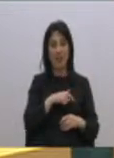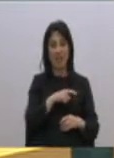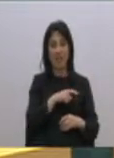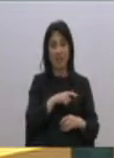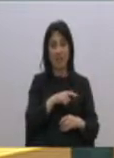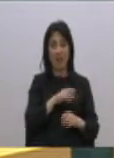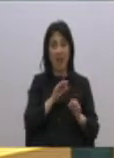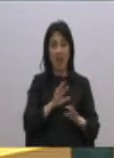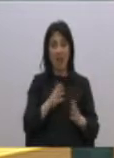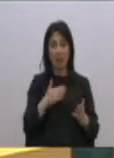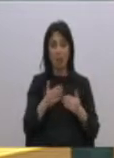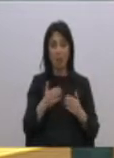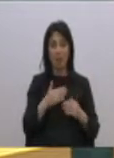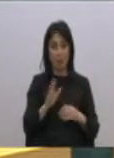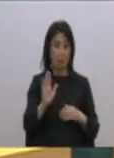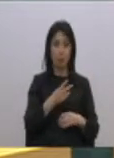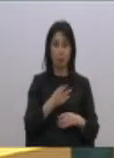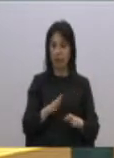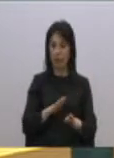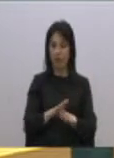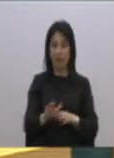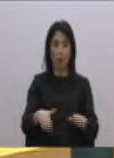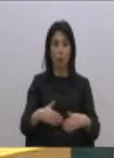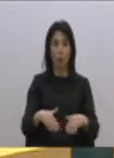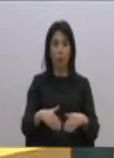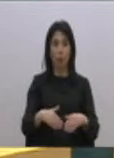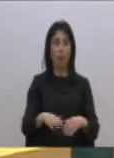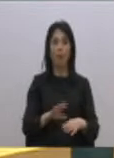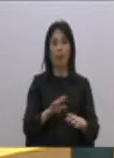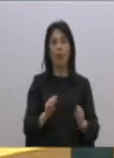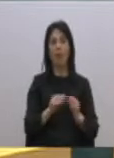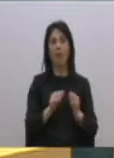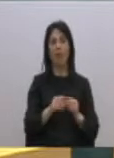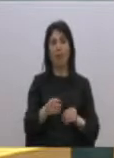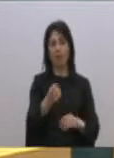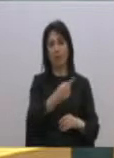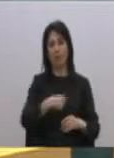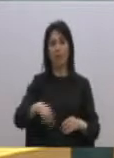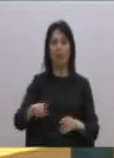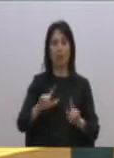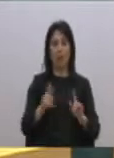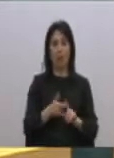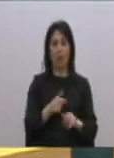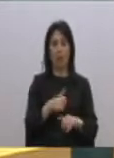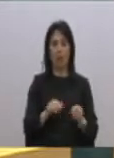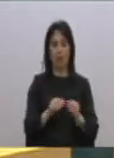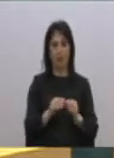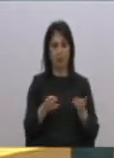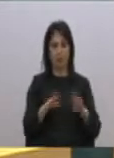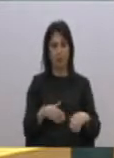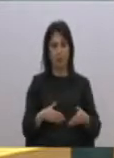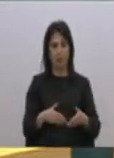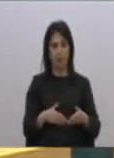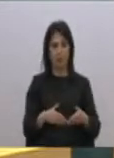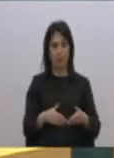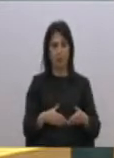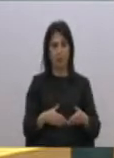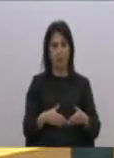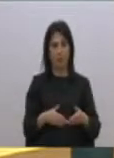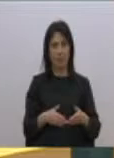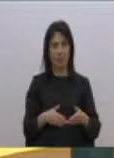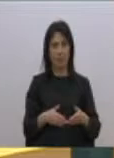eseti arasori midgoma, tagadat scotileba, ce m-am procedurat și helahla da iskeba da es, olat euri, isel